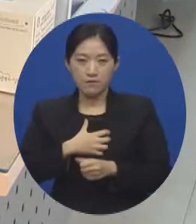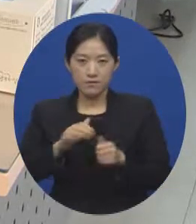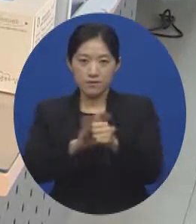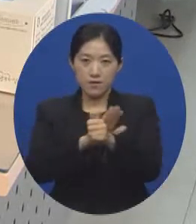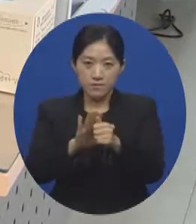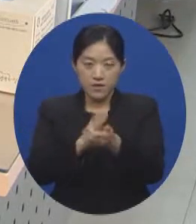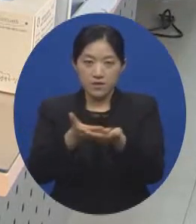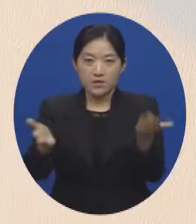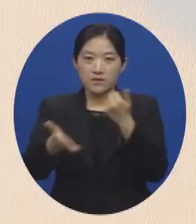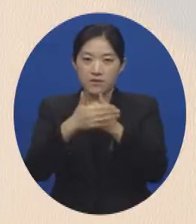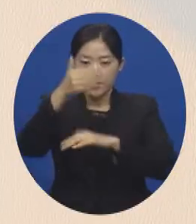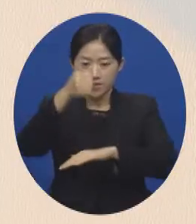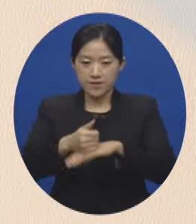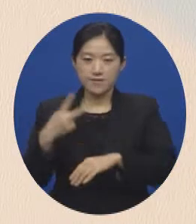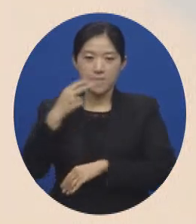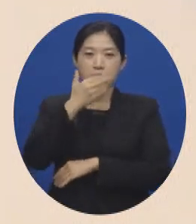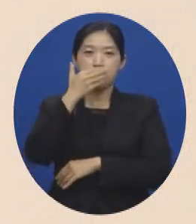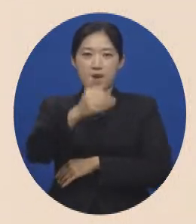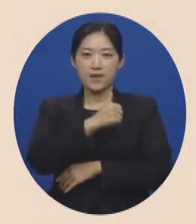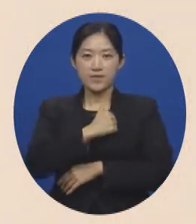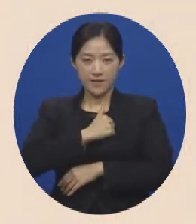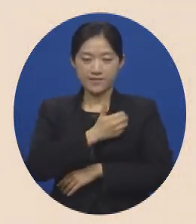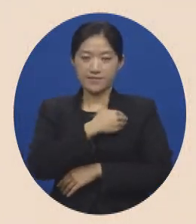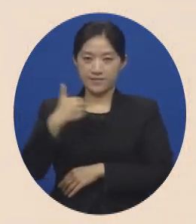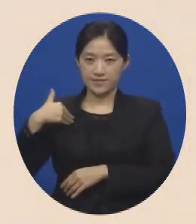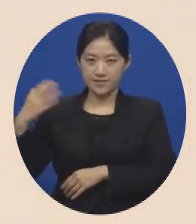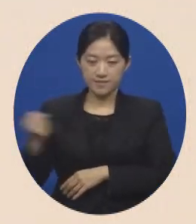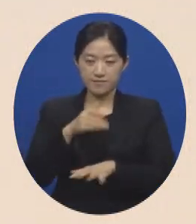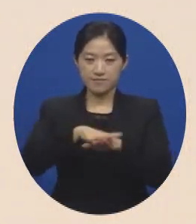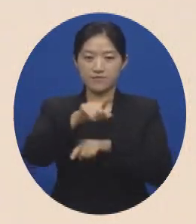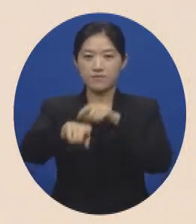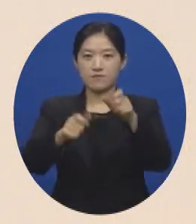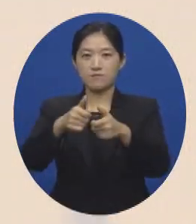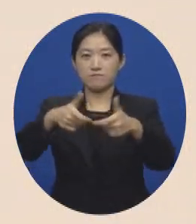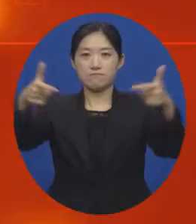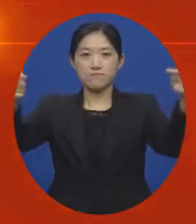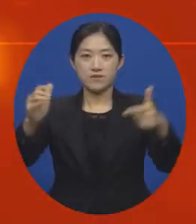제공은 금연에 대한 자신감으로 금연 실천을 증가시켰습니다.